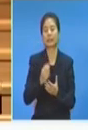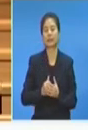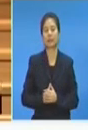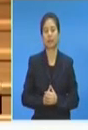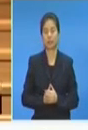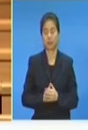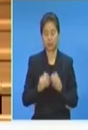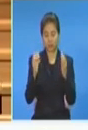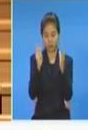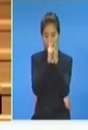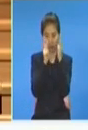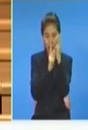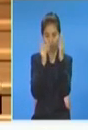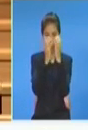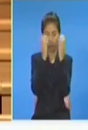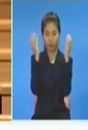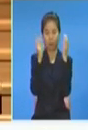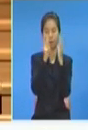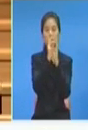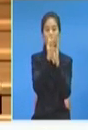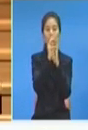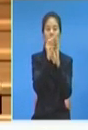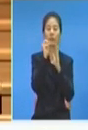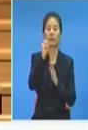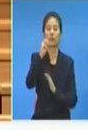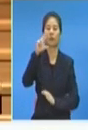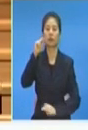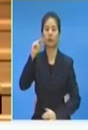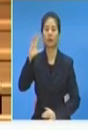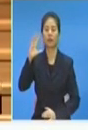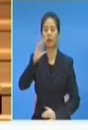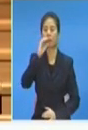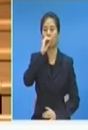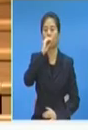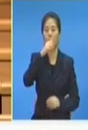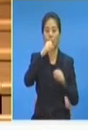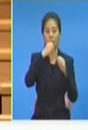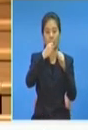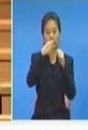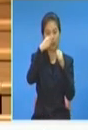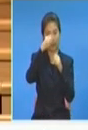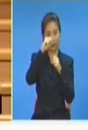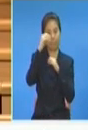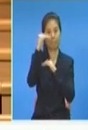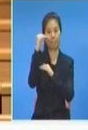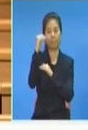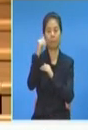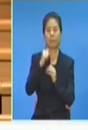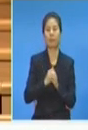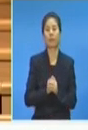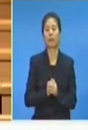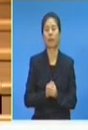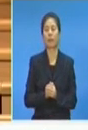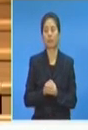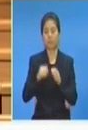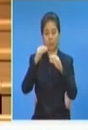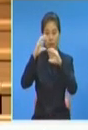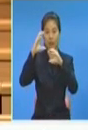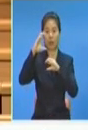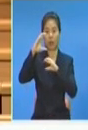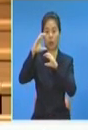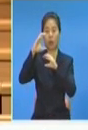ในรัฐธรรมนูญก็มีไว้ครับในมาตรา35บัญญัติ10ประการ5ประการนั่นเป็นเรื่องของจะ